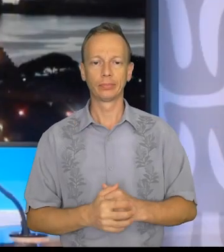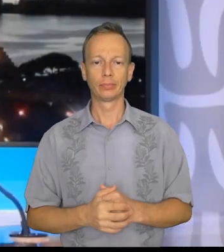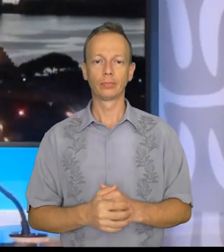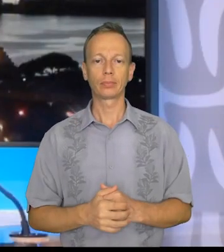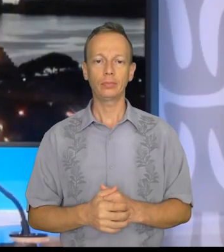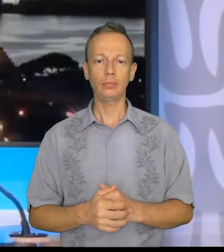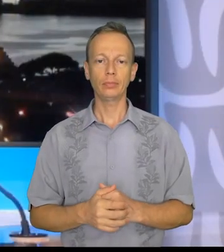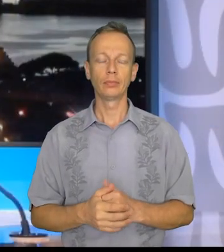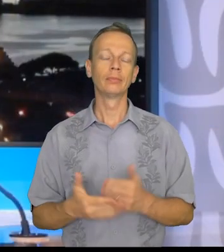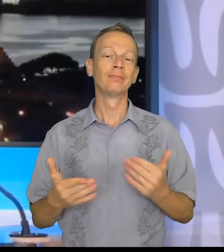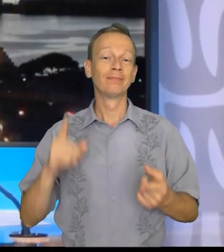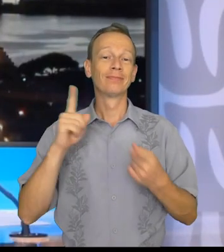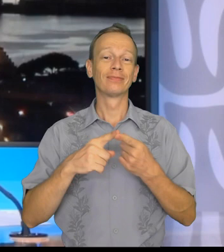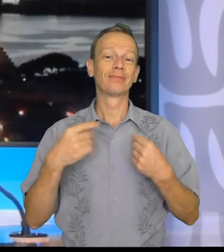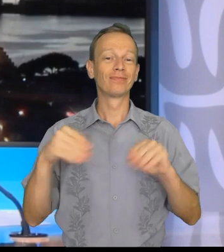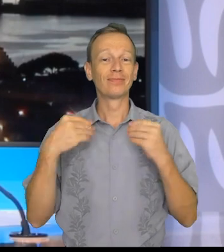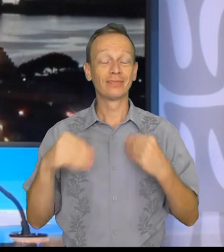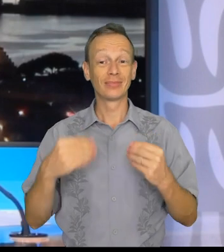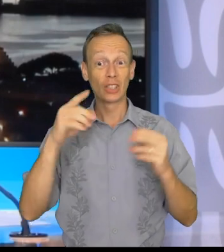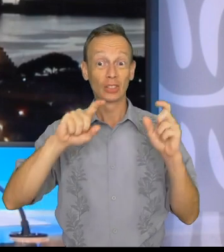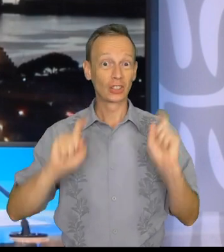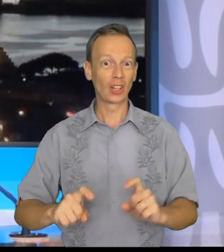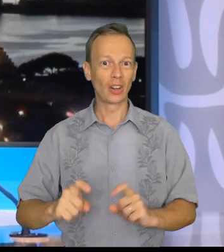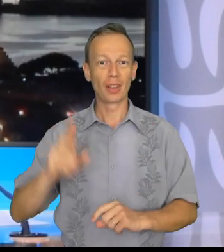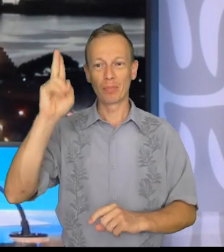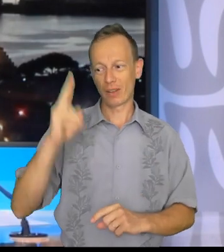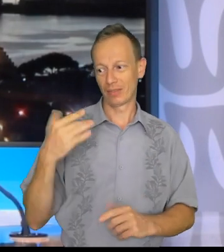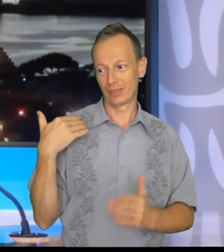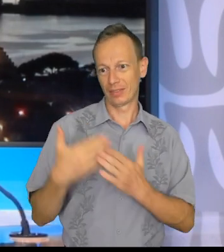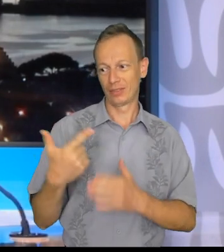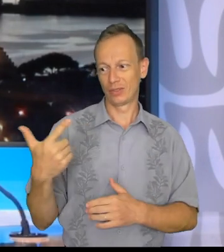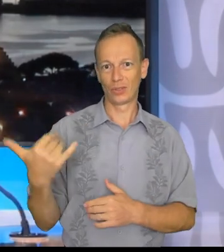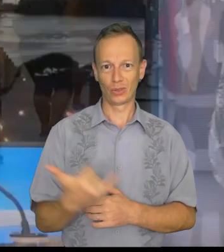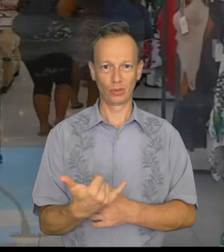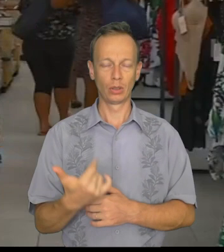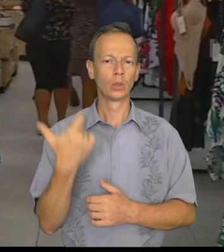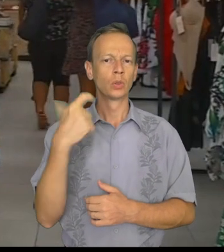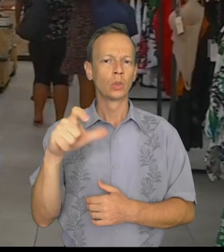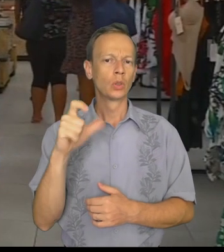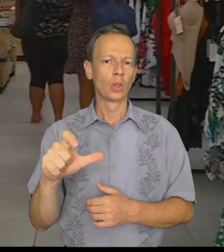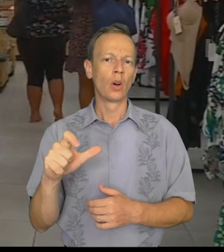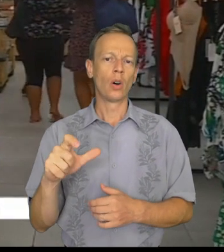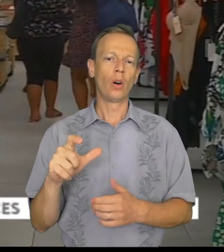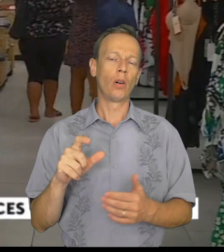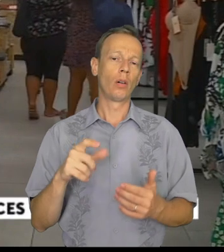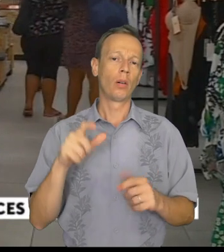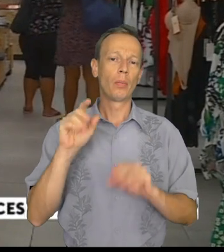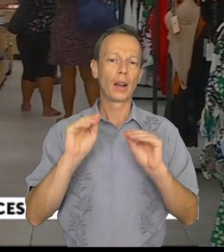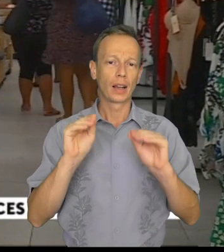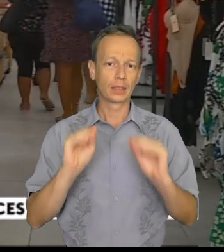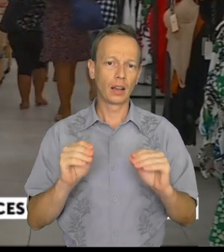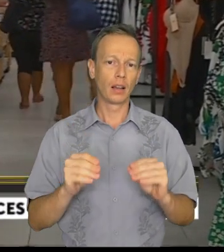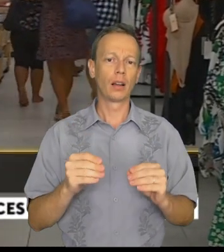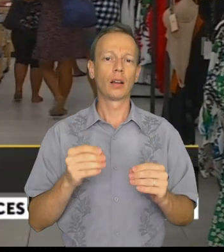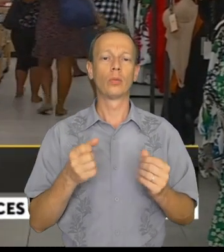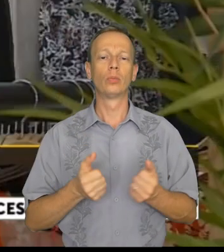commerciale, les soldes sont ouverts. 2 jours déjà que les 200 commerçants de Papeete ainsi que ceux de Tamanu, Taravom, Oria affichent des prix